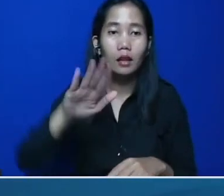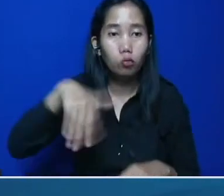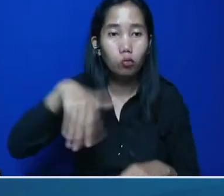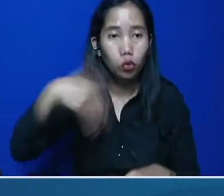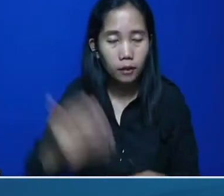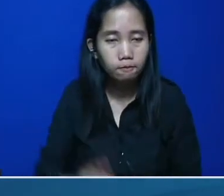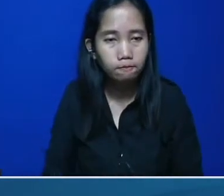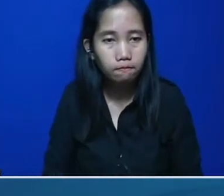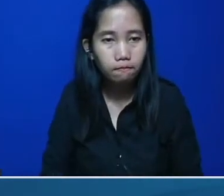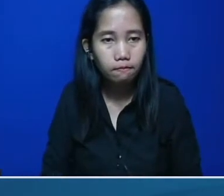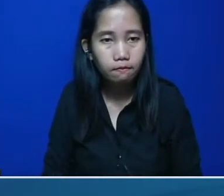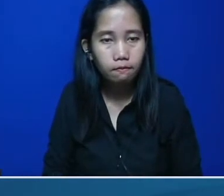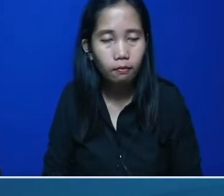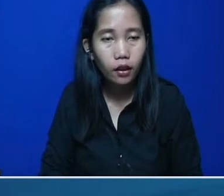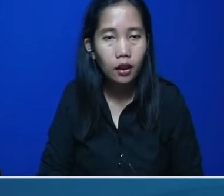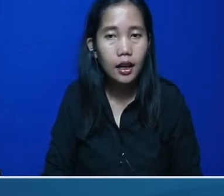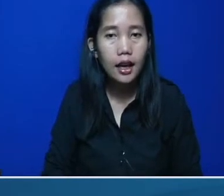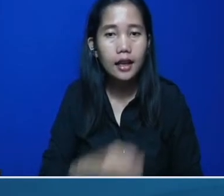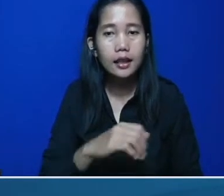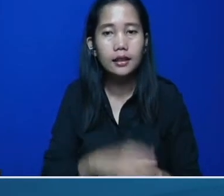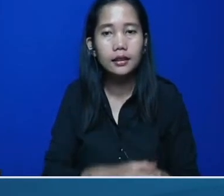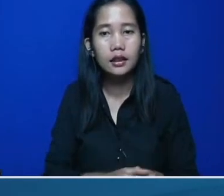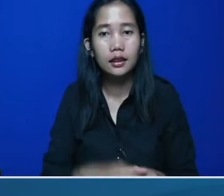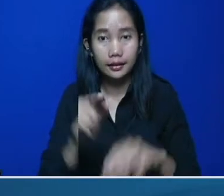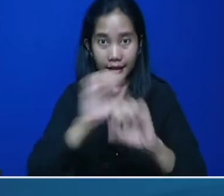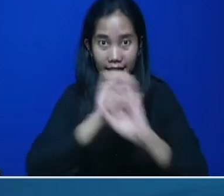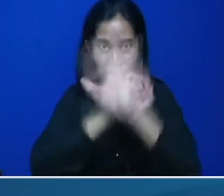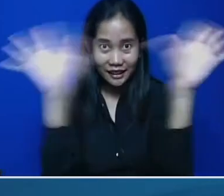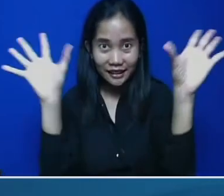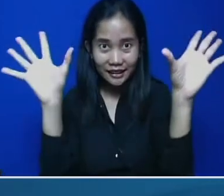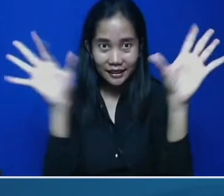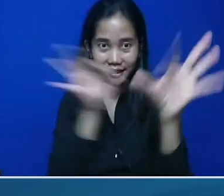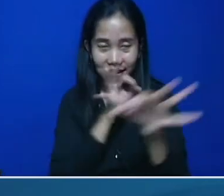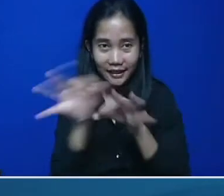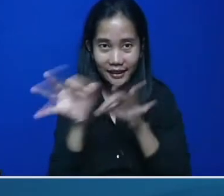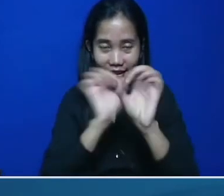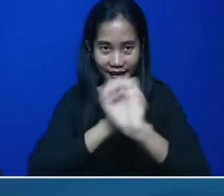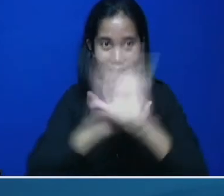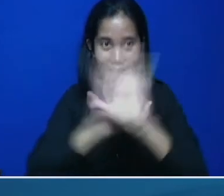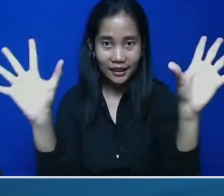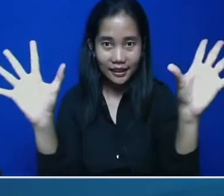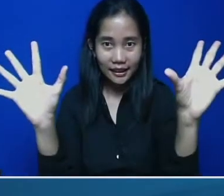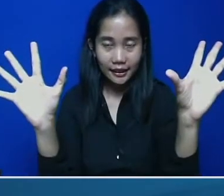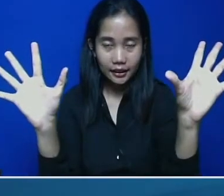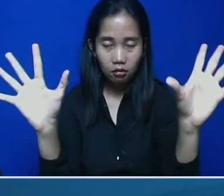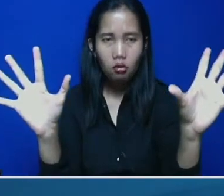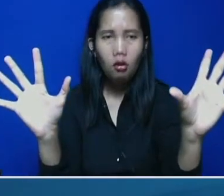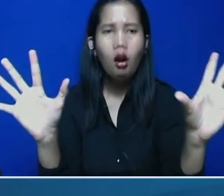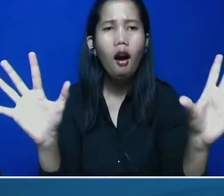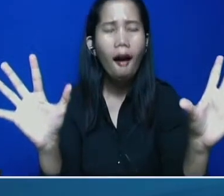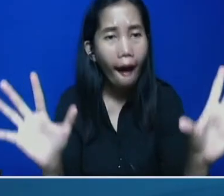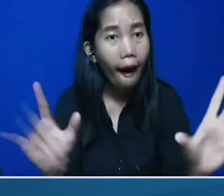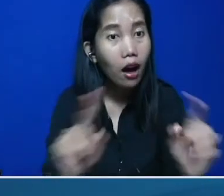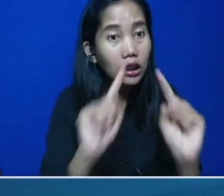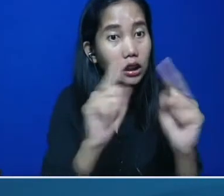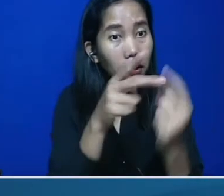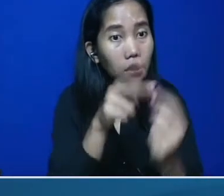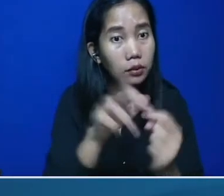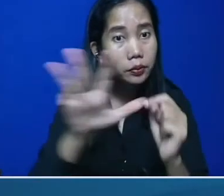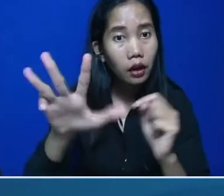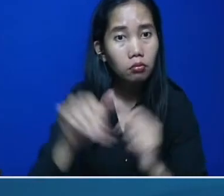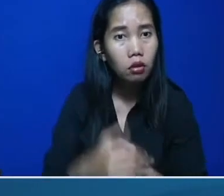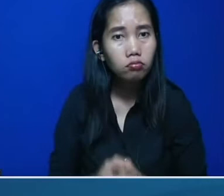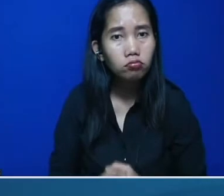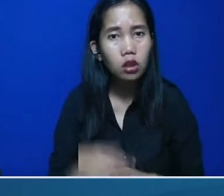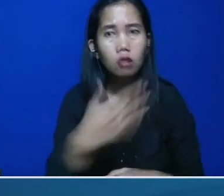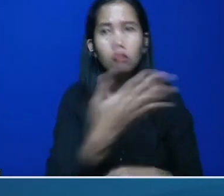akitab sangat jelas mengatakannya inilah Hai boleh kamu makan dari segala yang hidup di